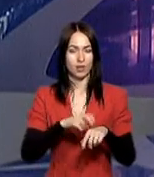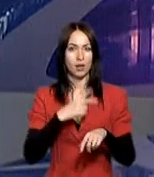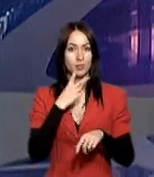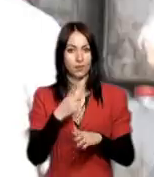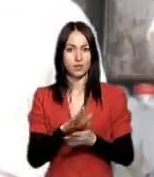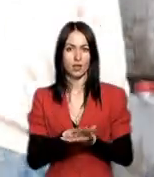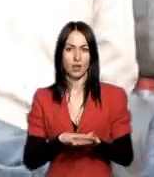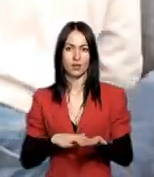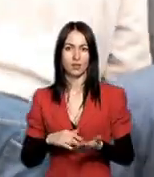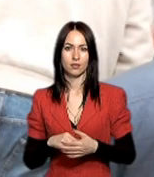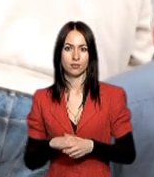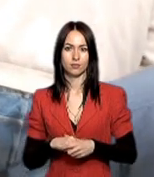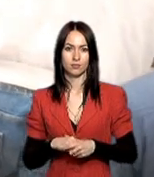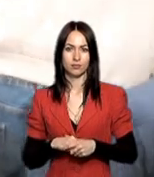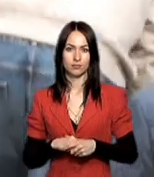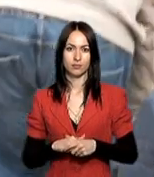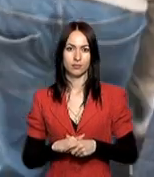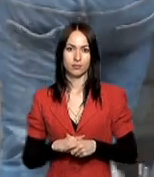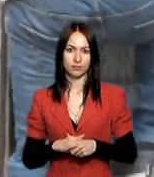кореспонденти.